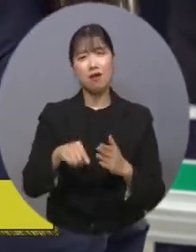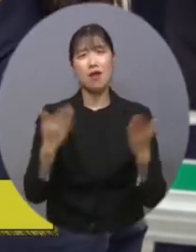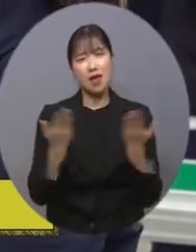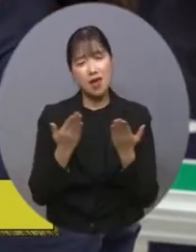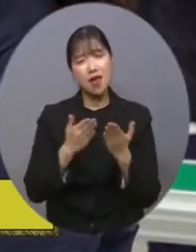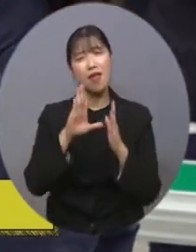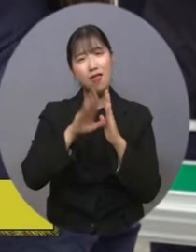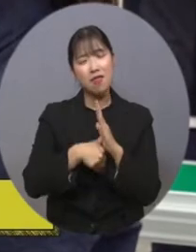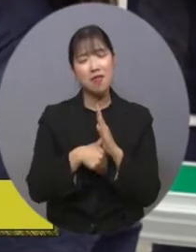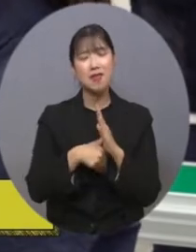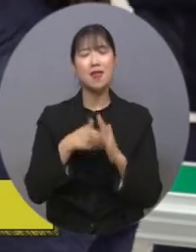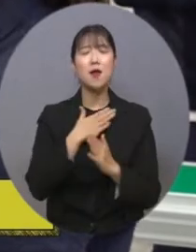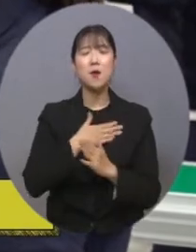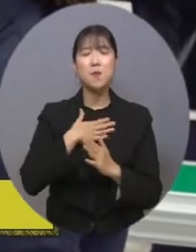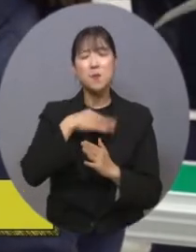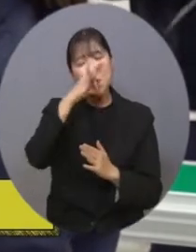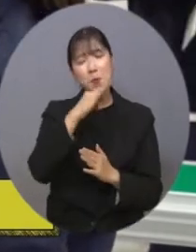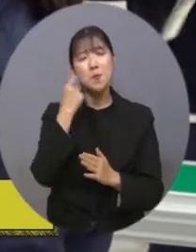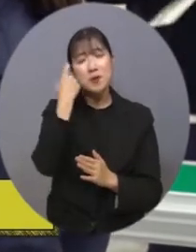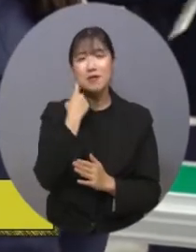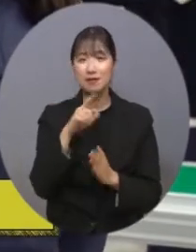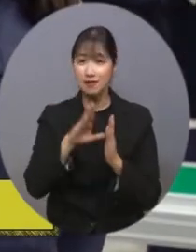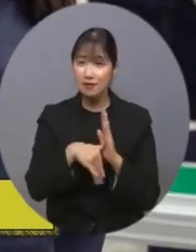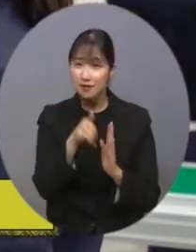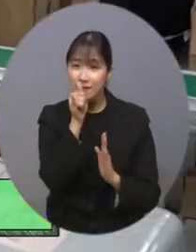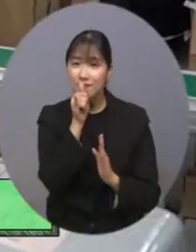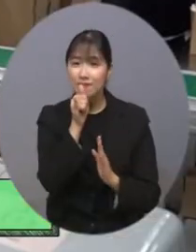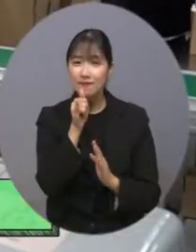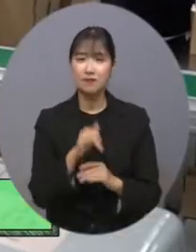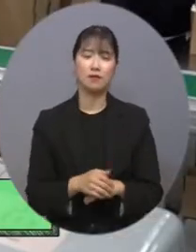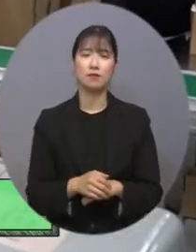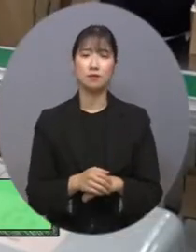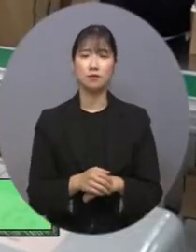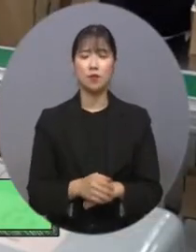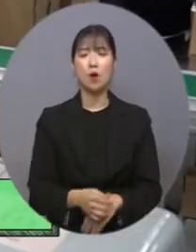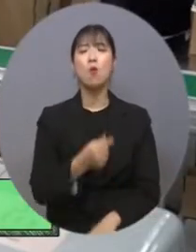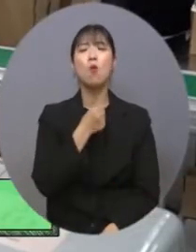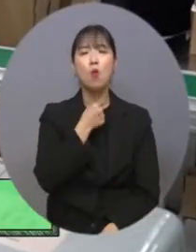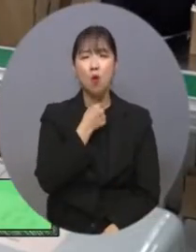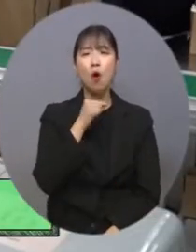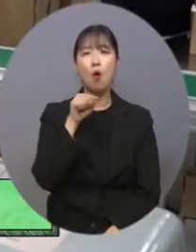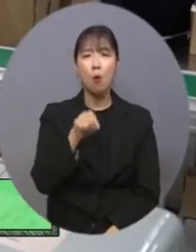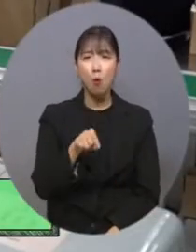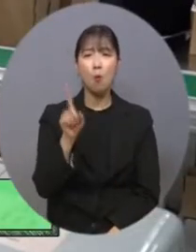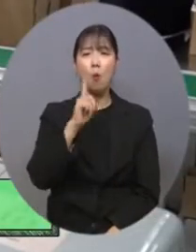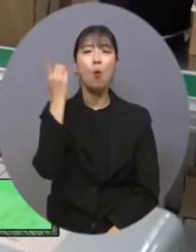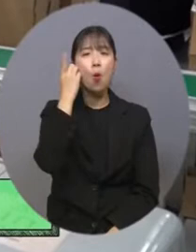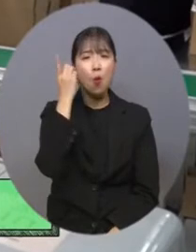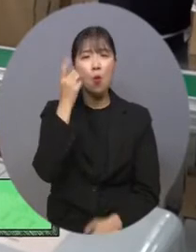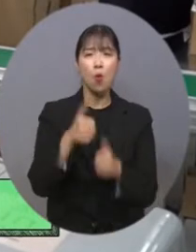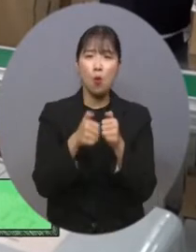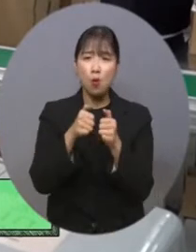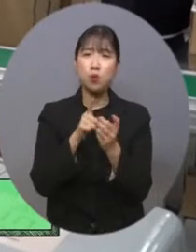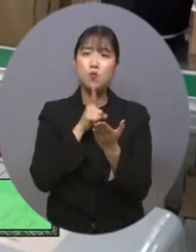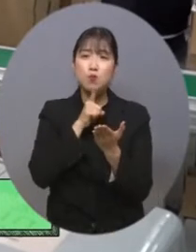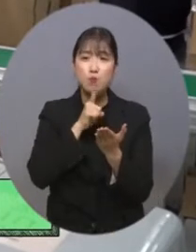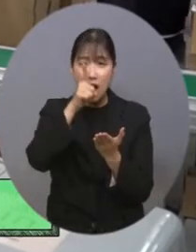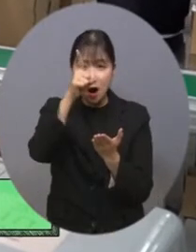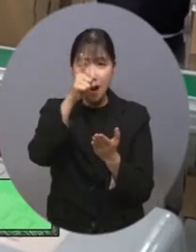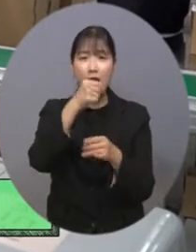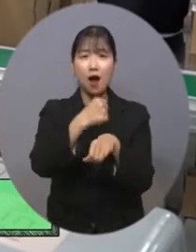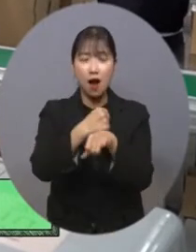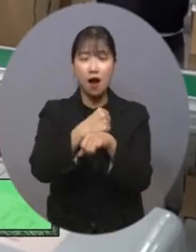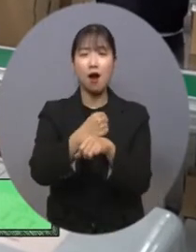하시면서 혹시 보람을 느끼시거나 그런 적이 있으실까요? 원하는 거를 핸드폰 주문으로 받아 주문을 해서